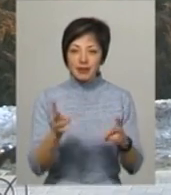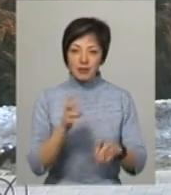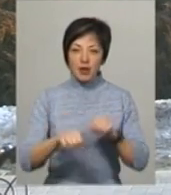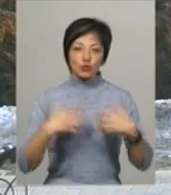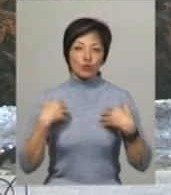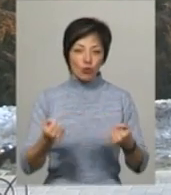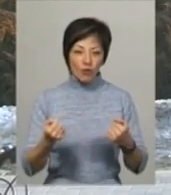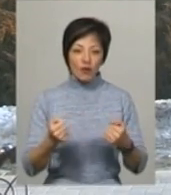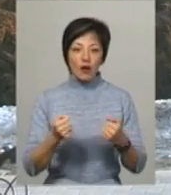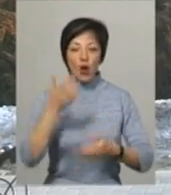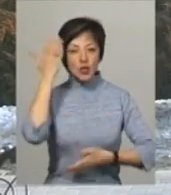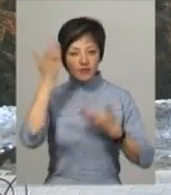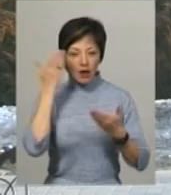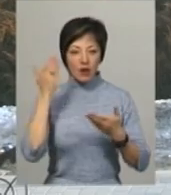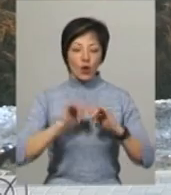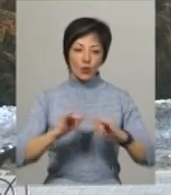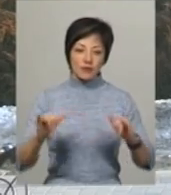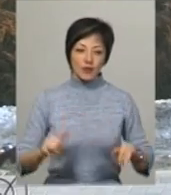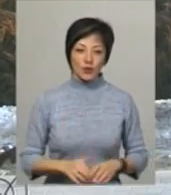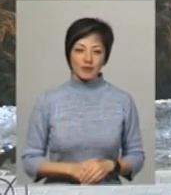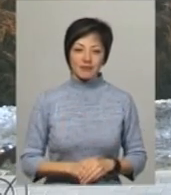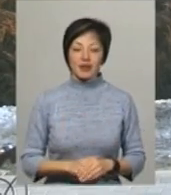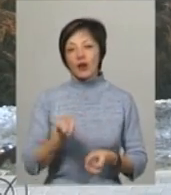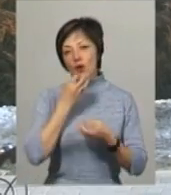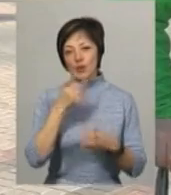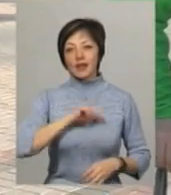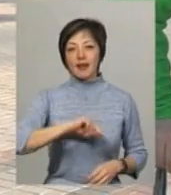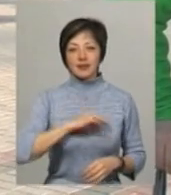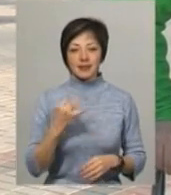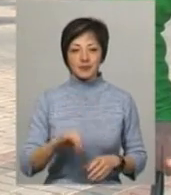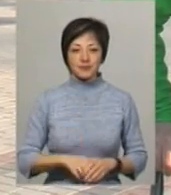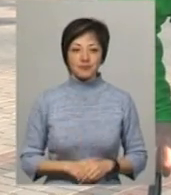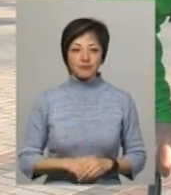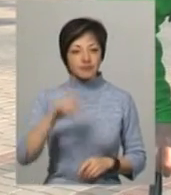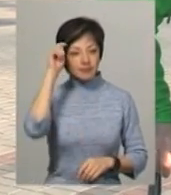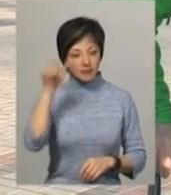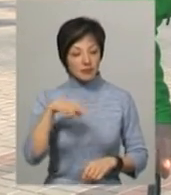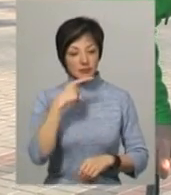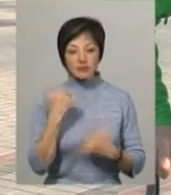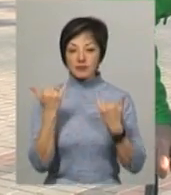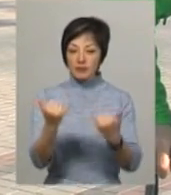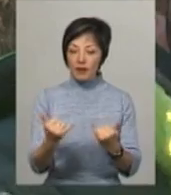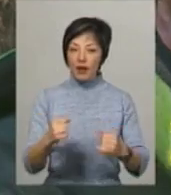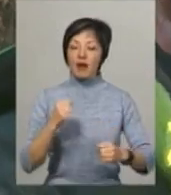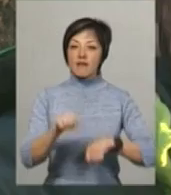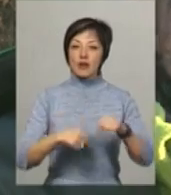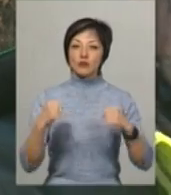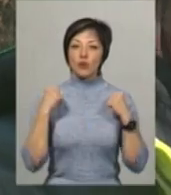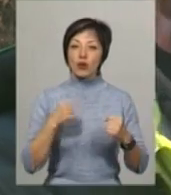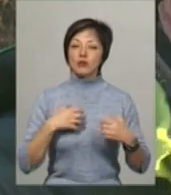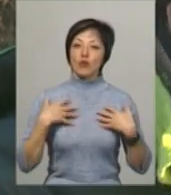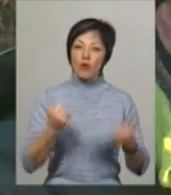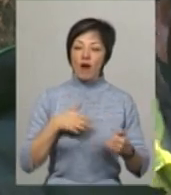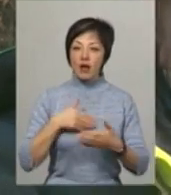здоров'я, розвага. Розвиток. Хороший настрій. Олег Матковський каже, що для нього велоспорт – здоров'я,